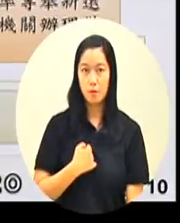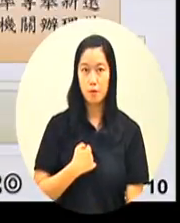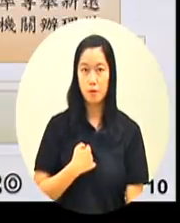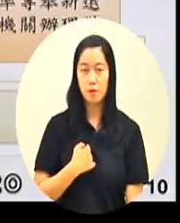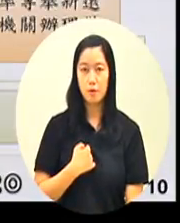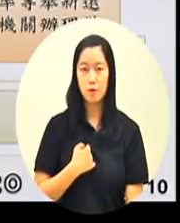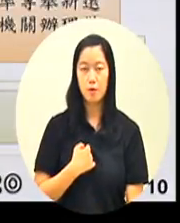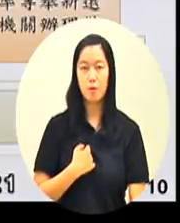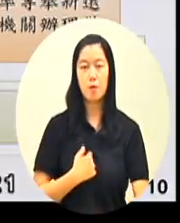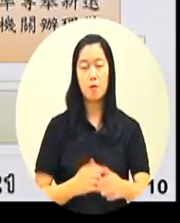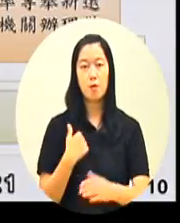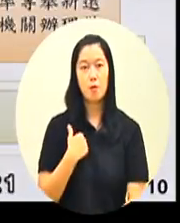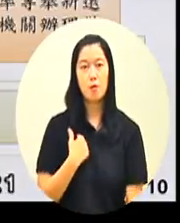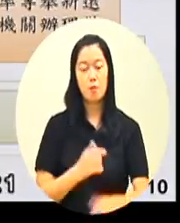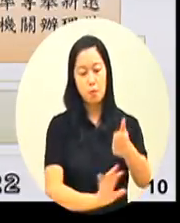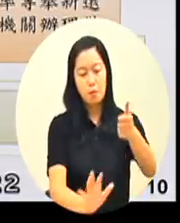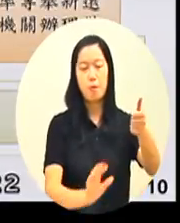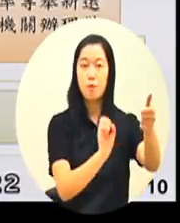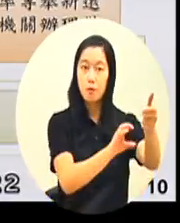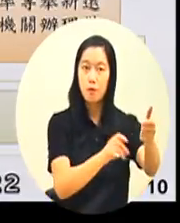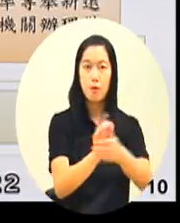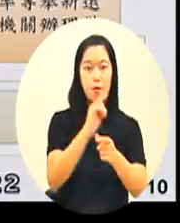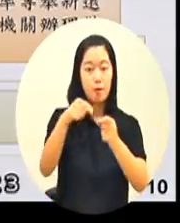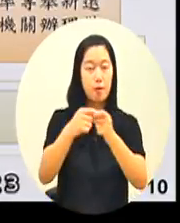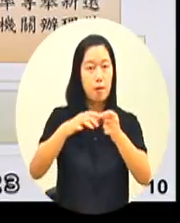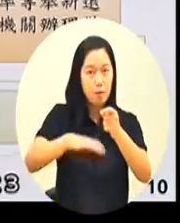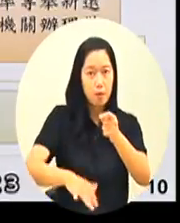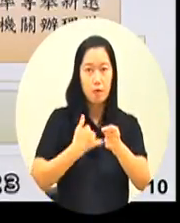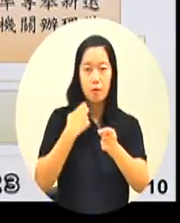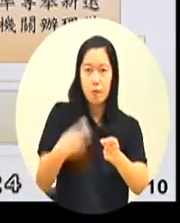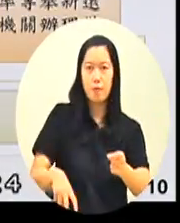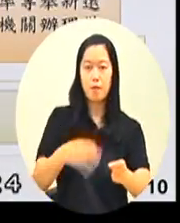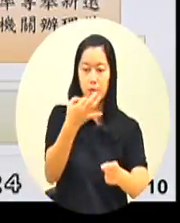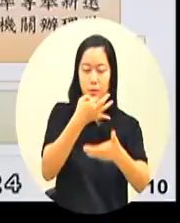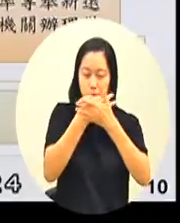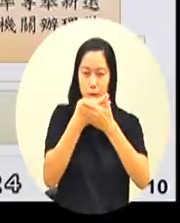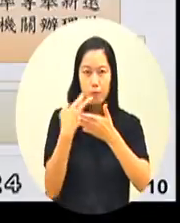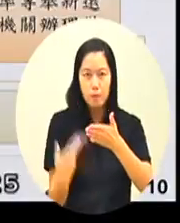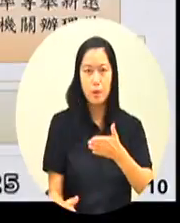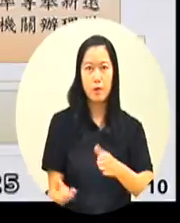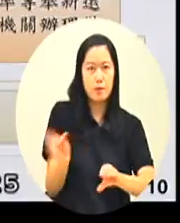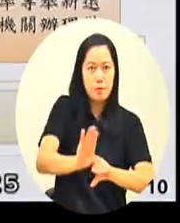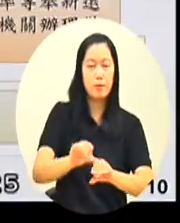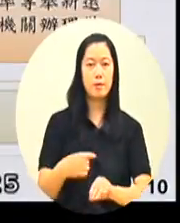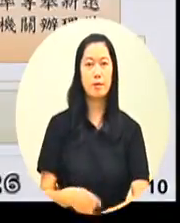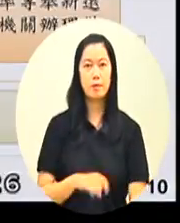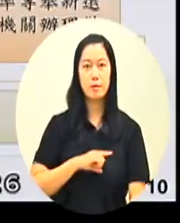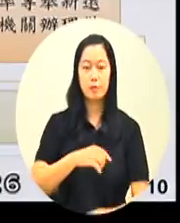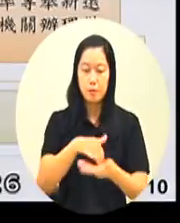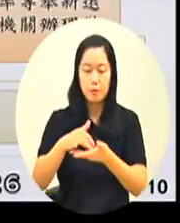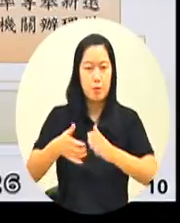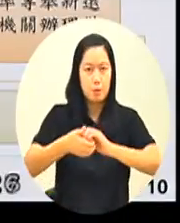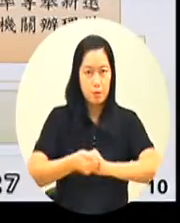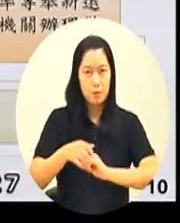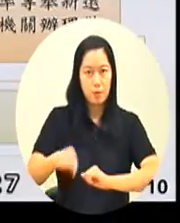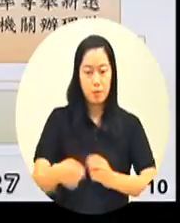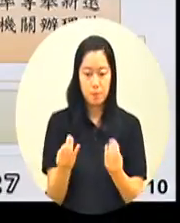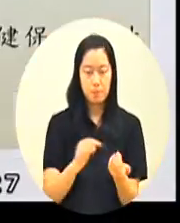仁要求到年底是不是更能够省得更多，我相信决算出来会比这个数字更